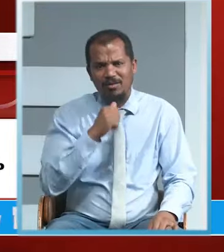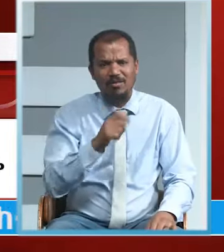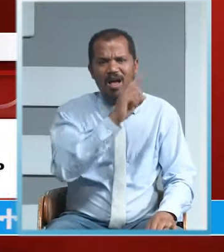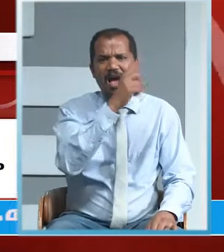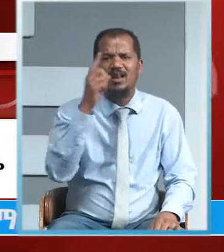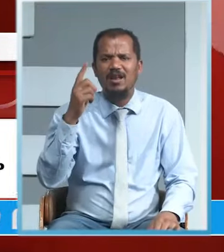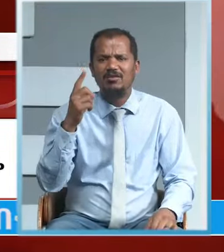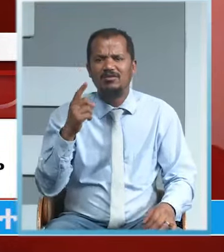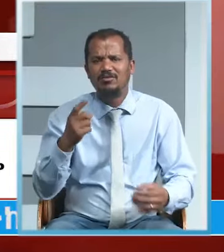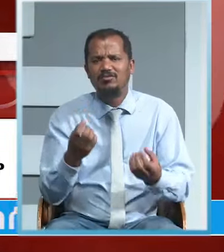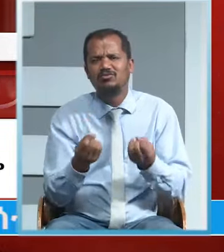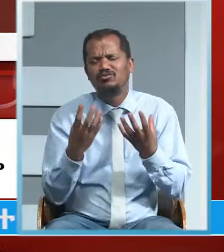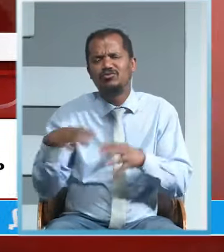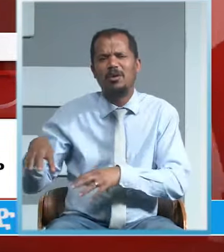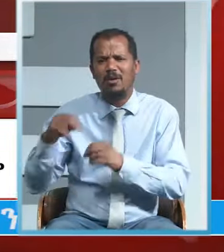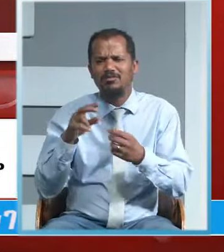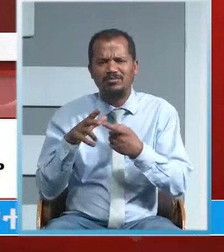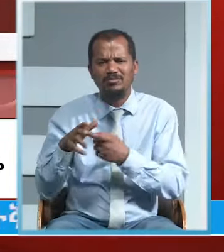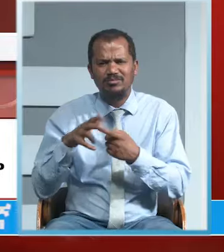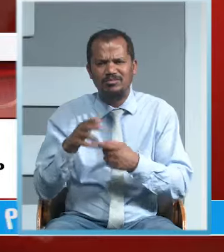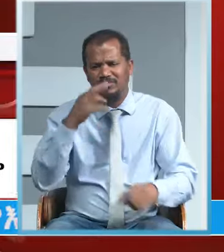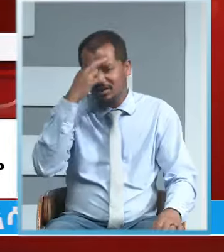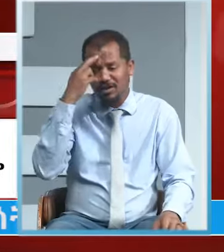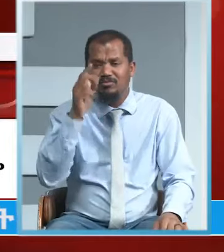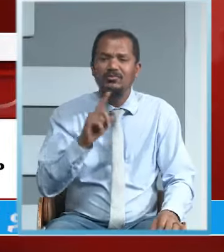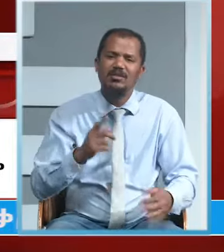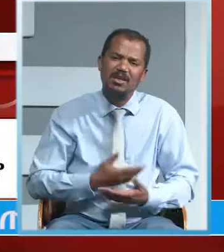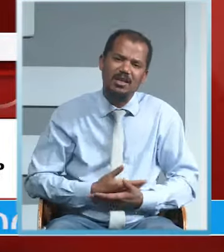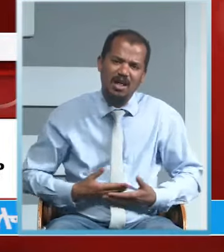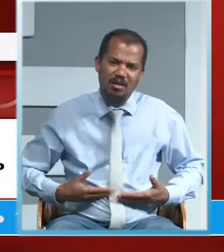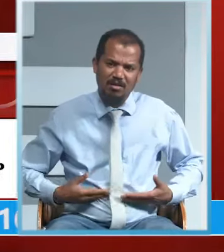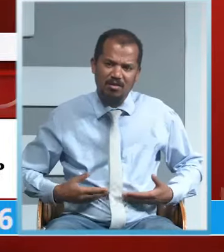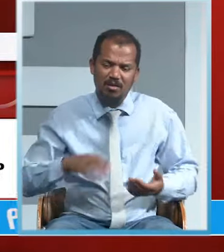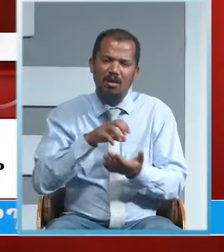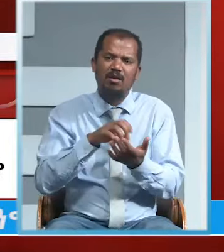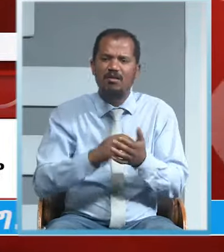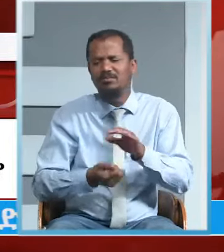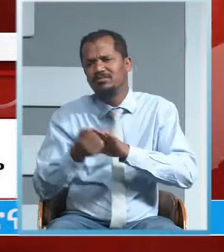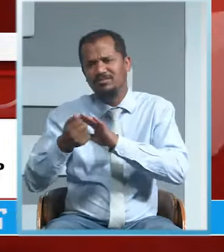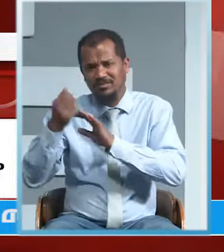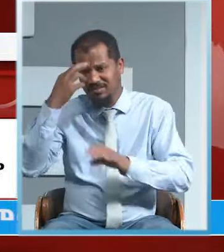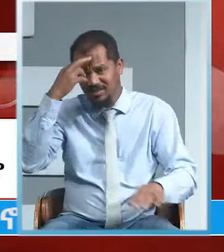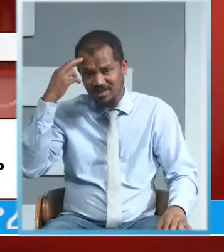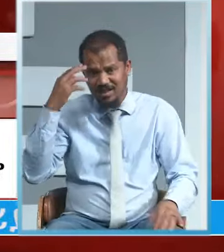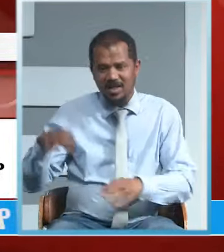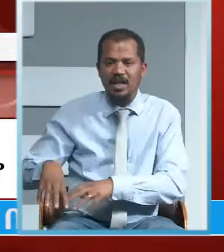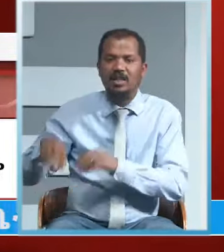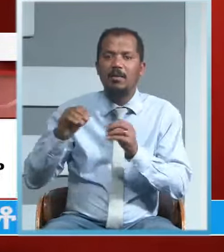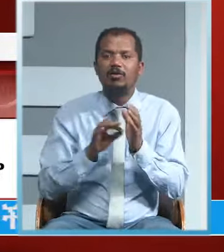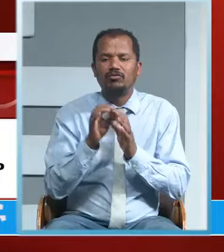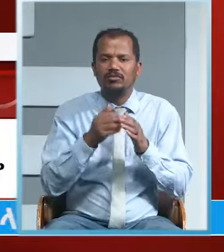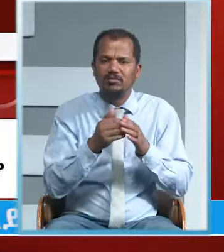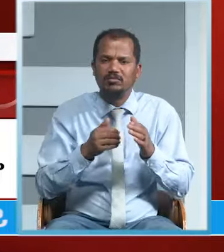ተማሪዎች የለቀቅባቸው መሆኑ በረሃብ ምክንያት ከተማ ሽፍትማ በማድረጋቸው ምክንያት የተማሪ ቁጥር እየቀነሰ